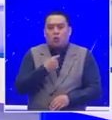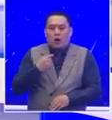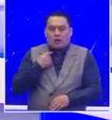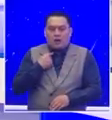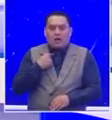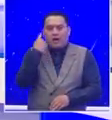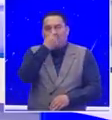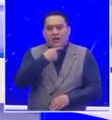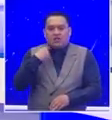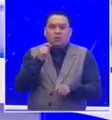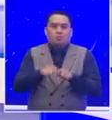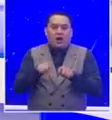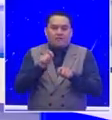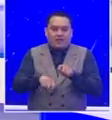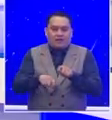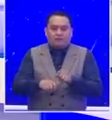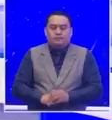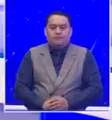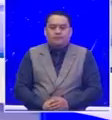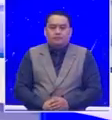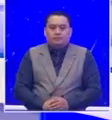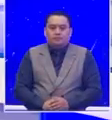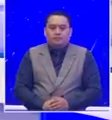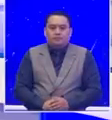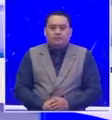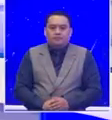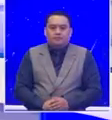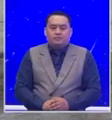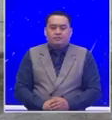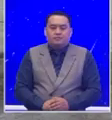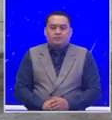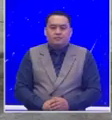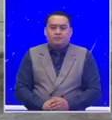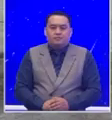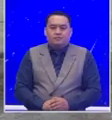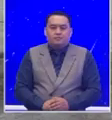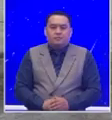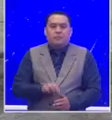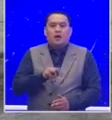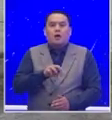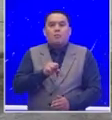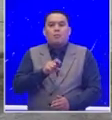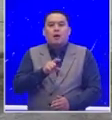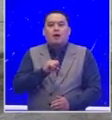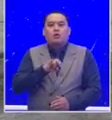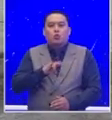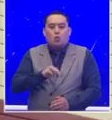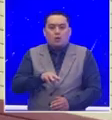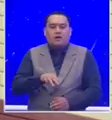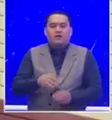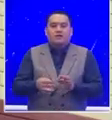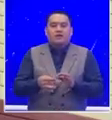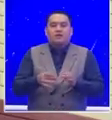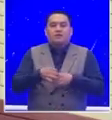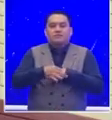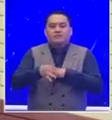и лично проверил ситуацию на рынке. Подробнее расскажет Азат Жумаханов. «Магнум» – крупнейшая торгово-розничная сеть в